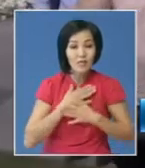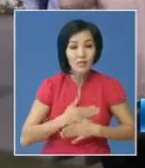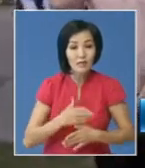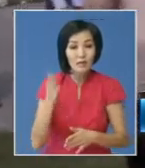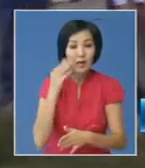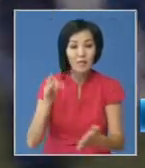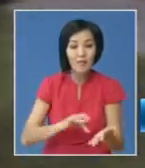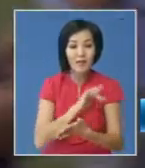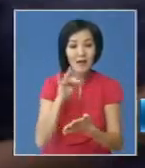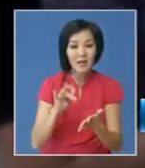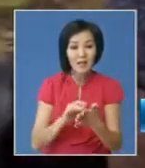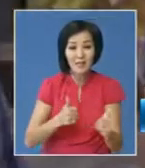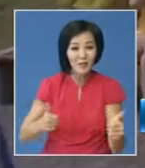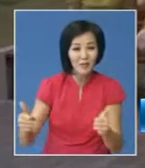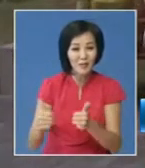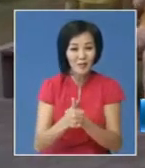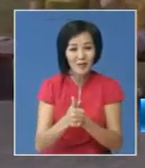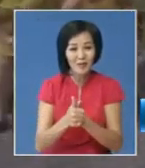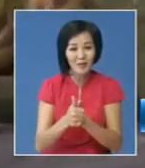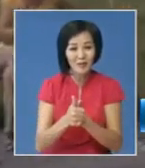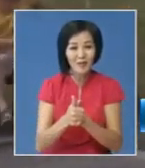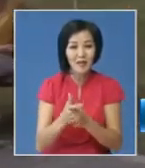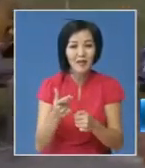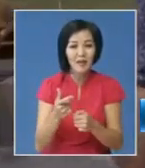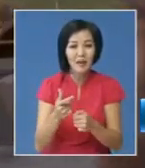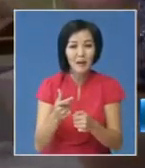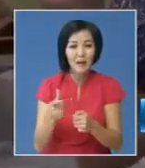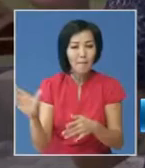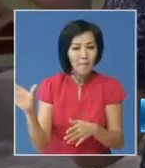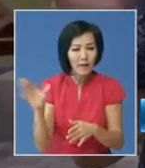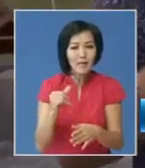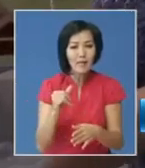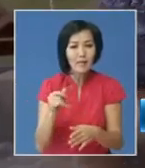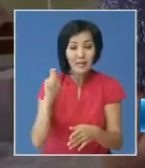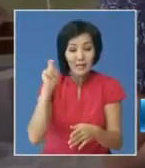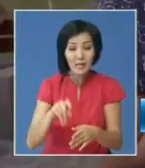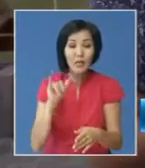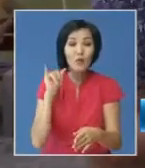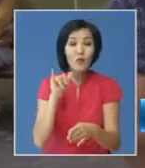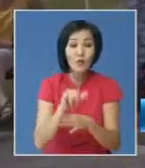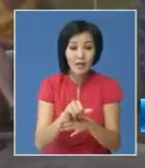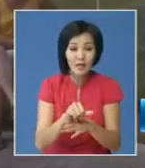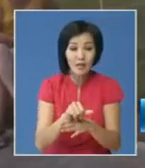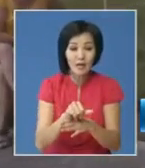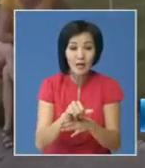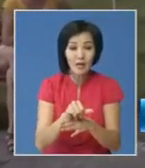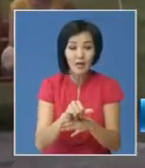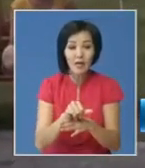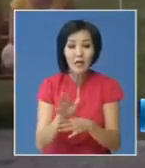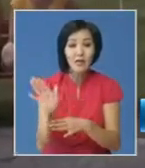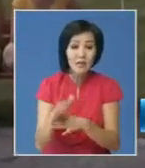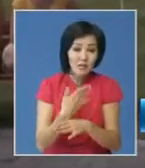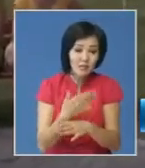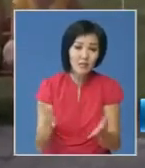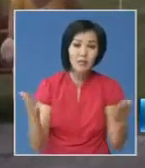асып барады. Ризамыз. Өте келгендердің бәріне осы Талдықорған мына бәріне уже есть куда сводить там. Я повести